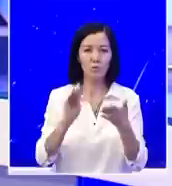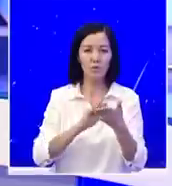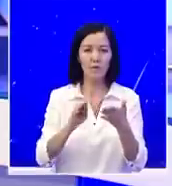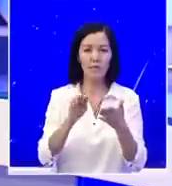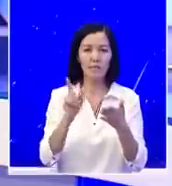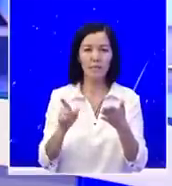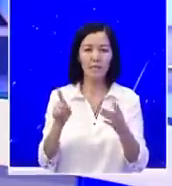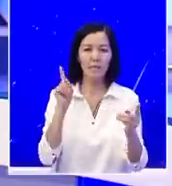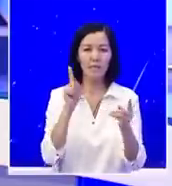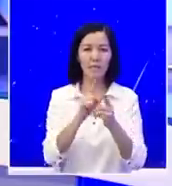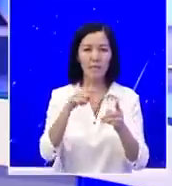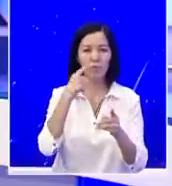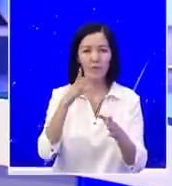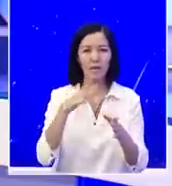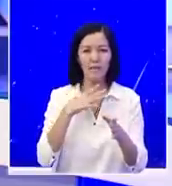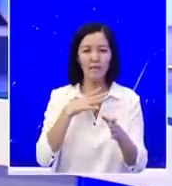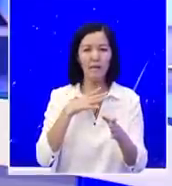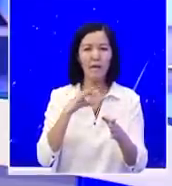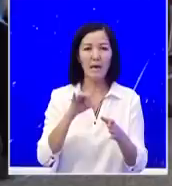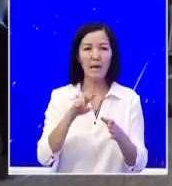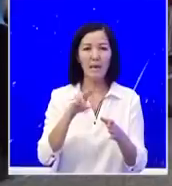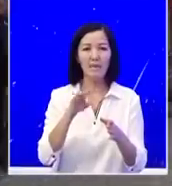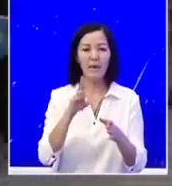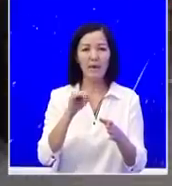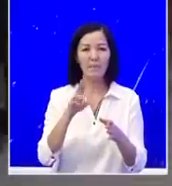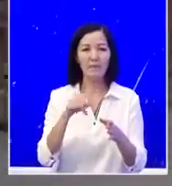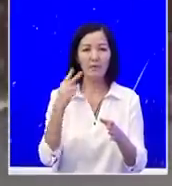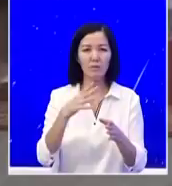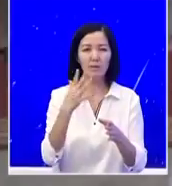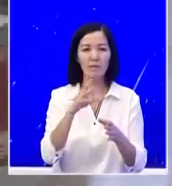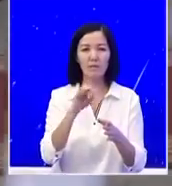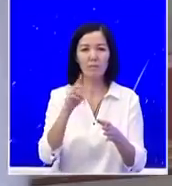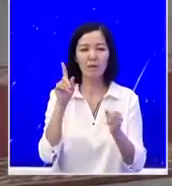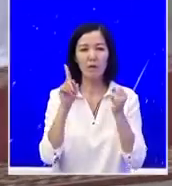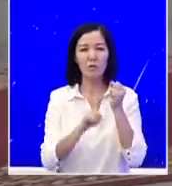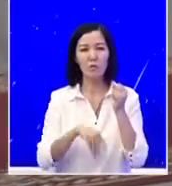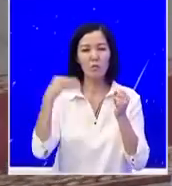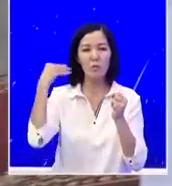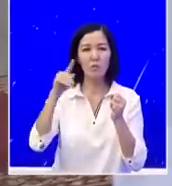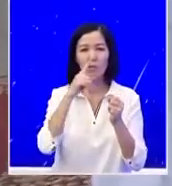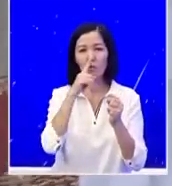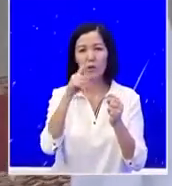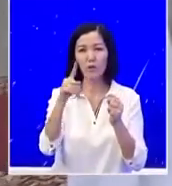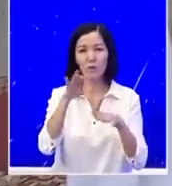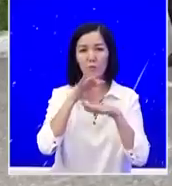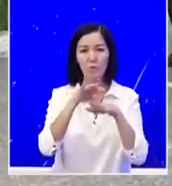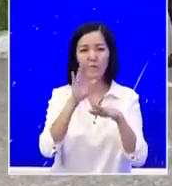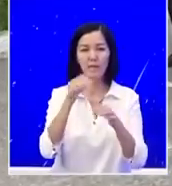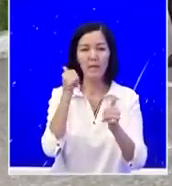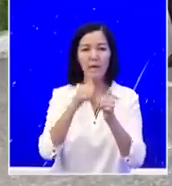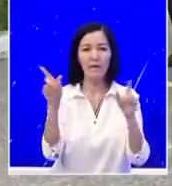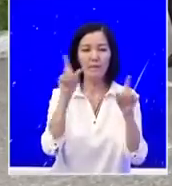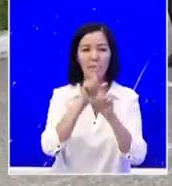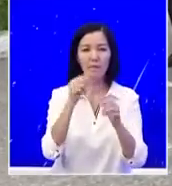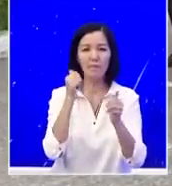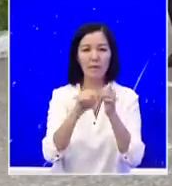онлайн брифингте мәлімдеді. Асхат Аймағамбетовтің айтуынша, 25 мамырда соңғы қоңырау қашықтан өткізілмек. Әр мектептің әр